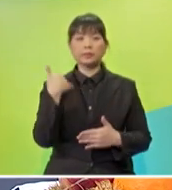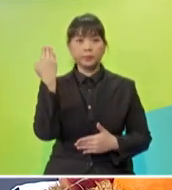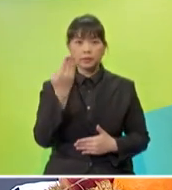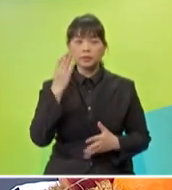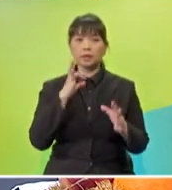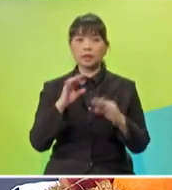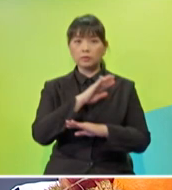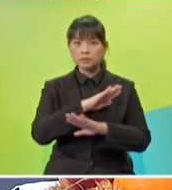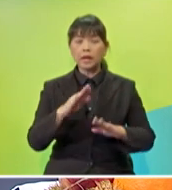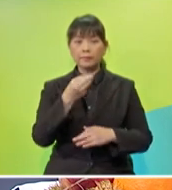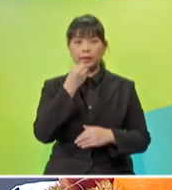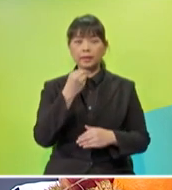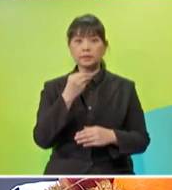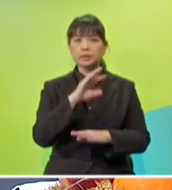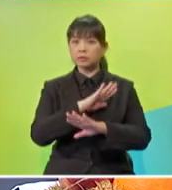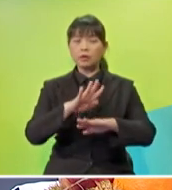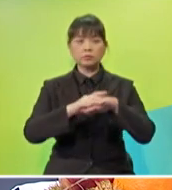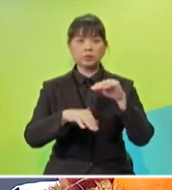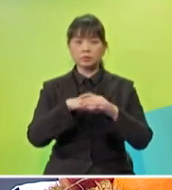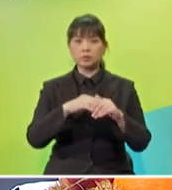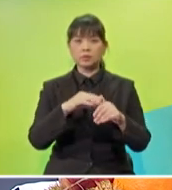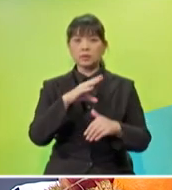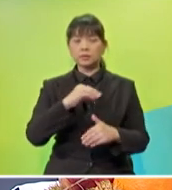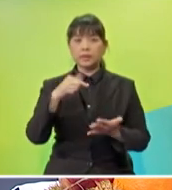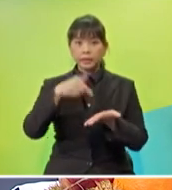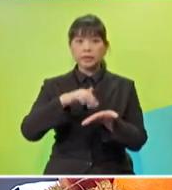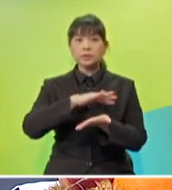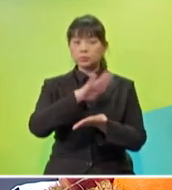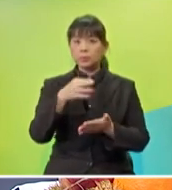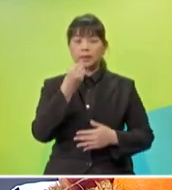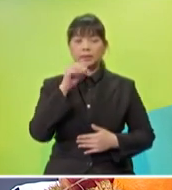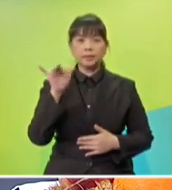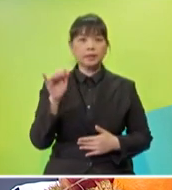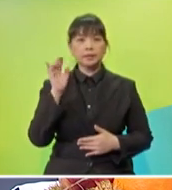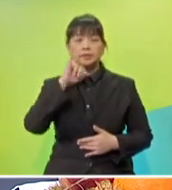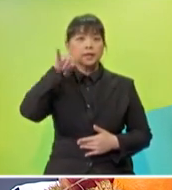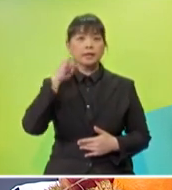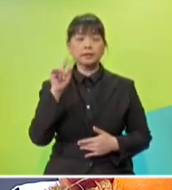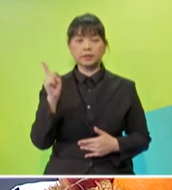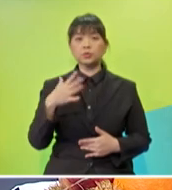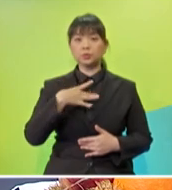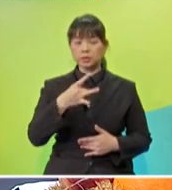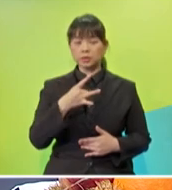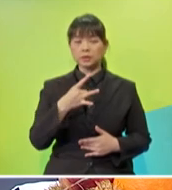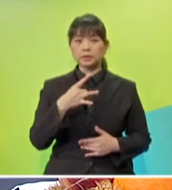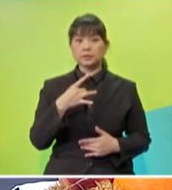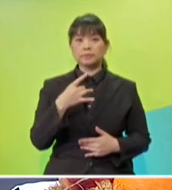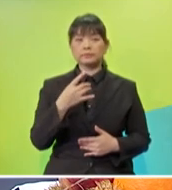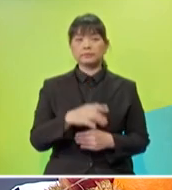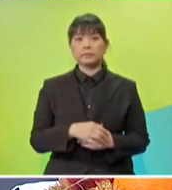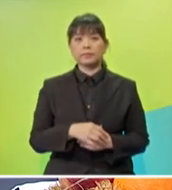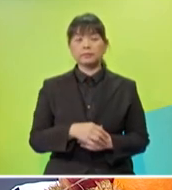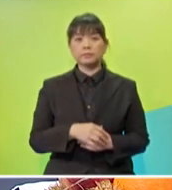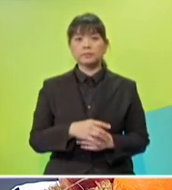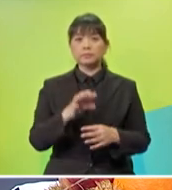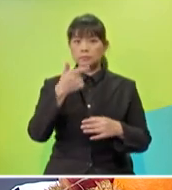tidak selesai lagi pun semua ini makanan kegemaran Saya makan gula-gula biskuit dan ice cream yang telor